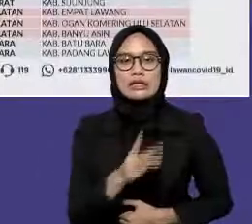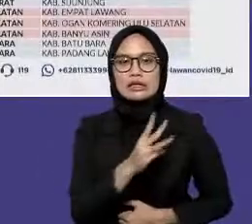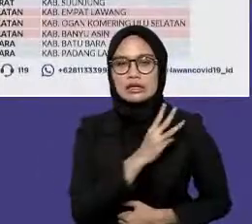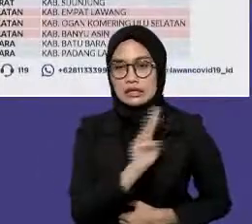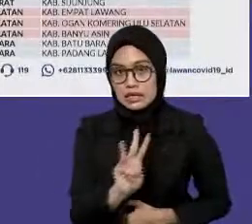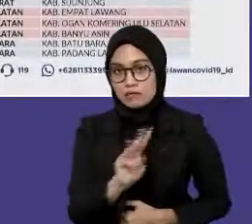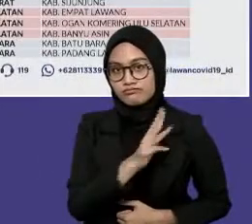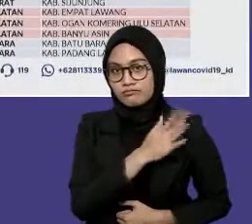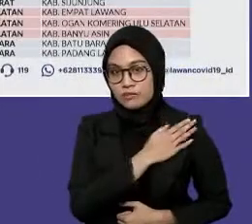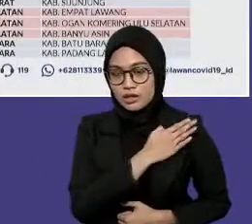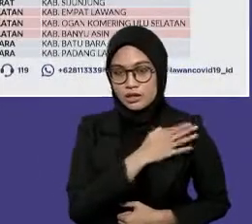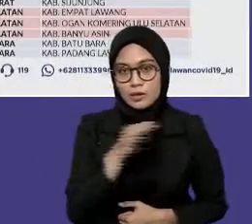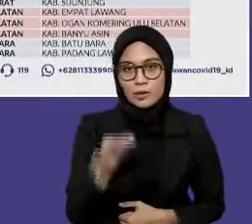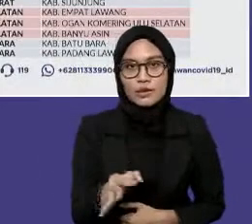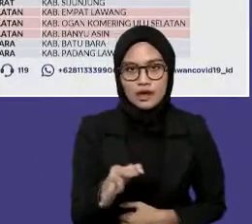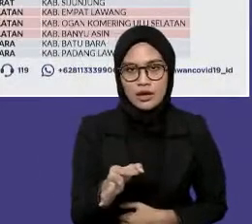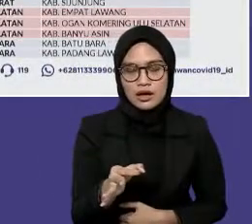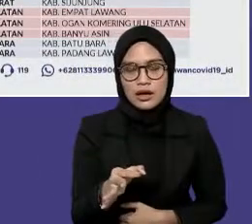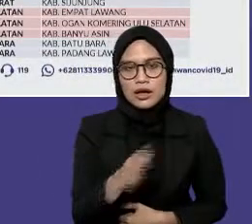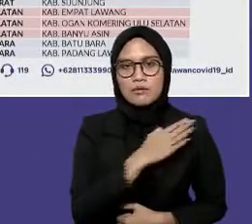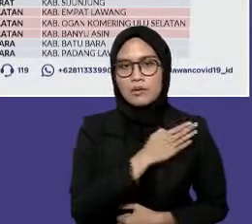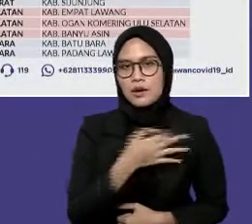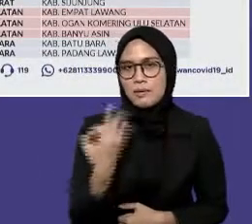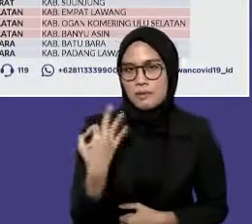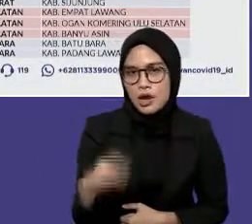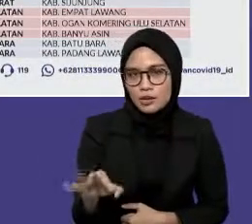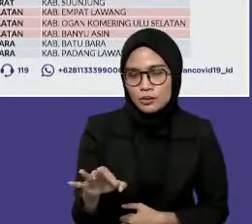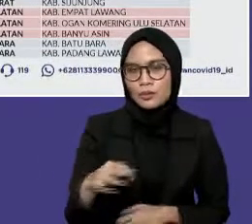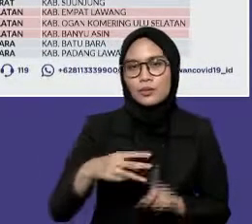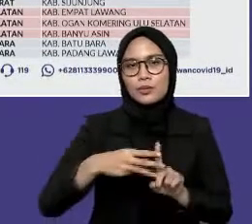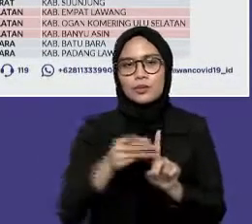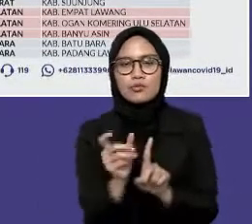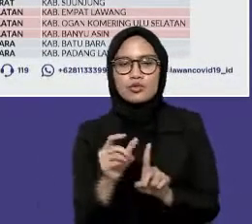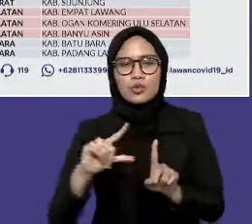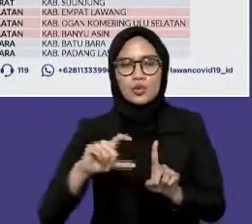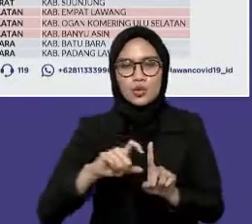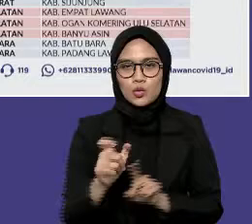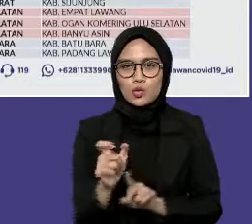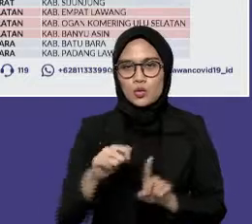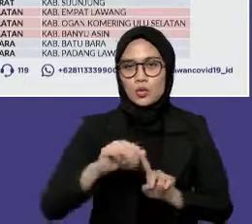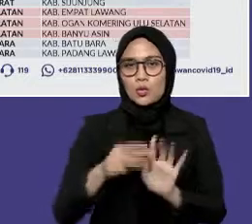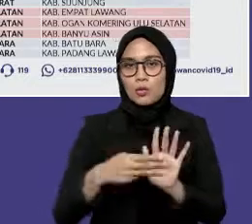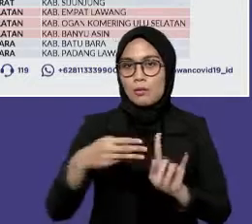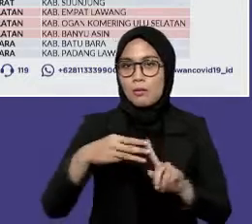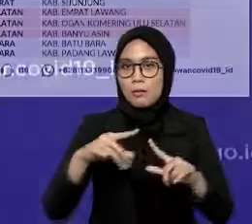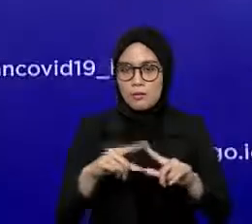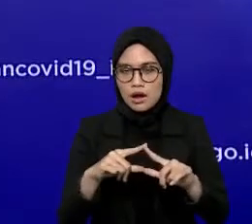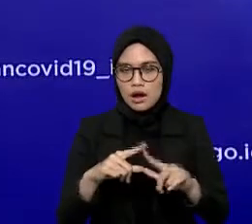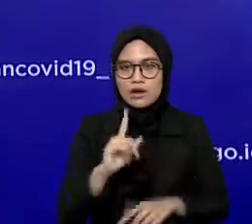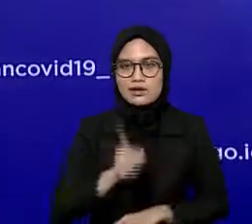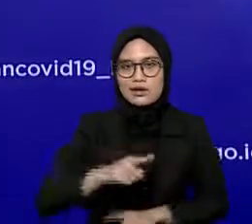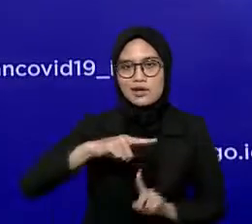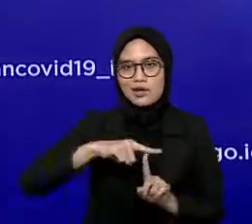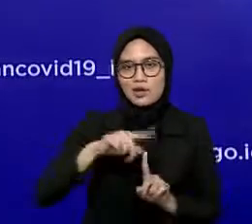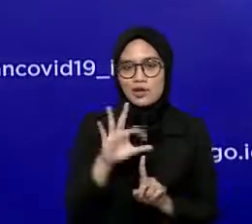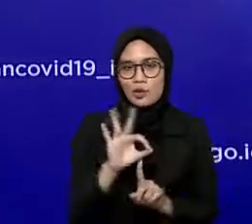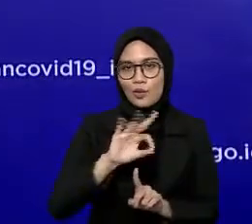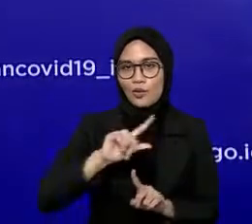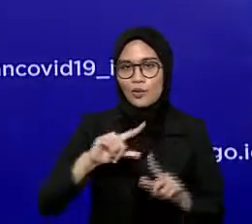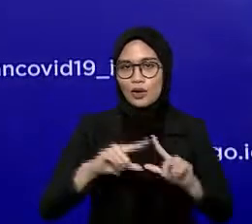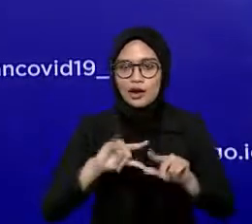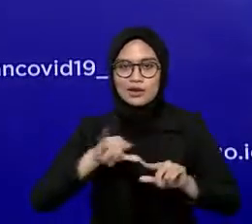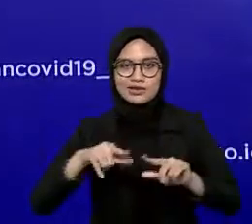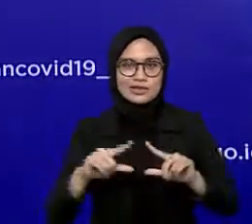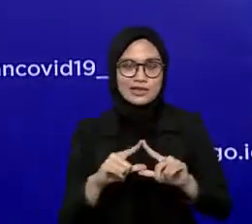kota, yaitu Kabupaten Baru, Bulukumba, dan Toraja Utara. Sedangkan